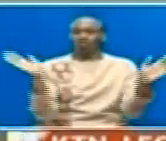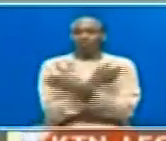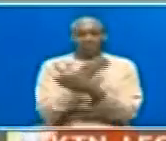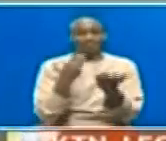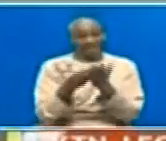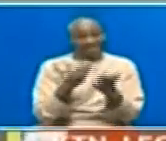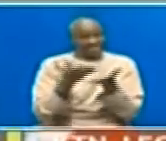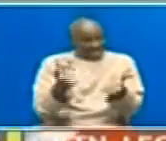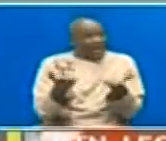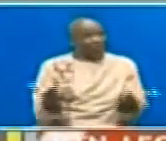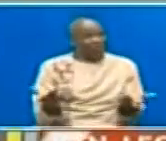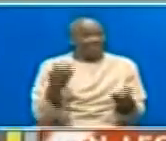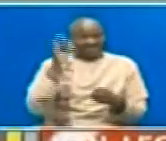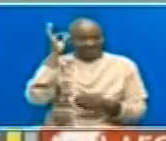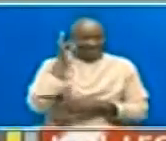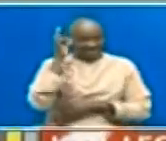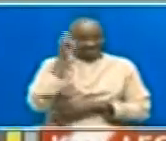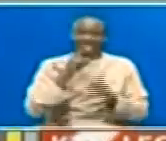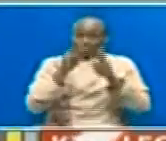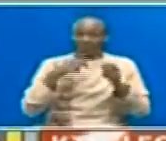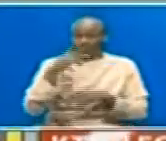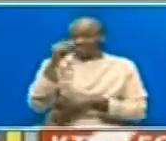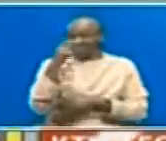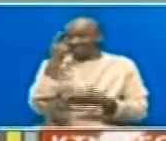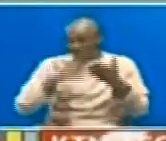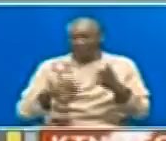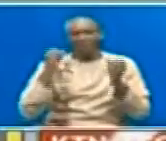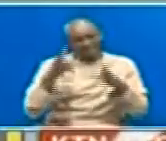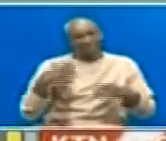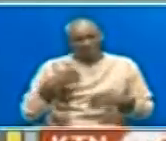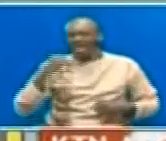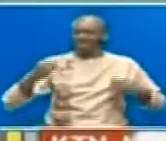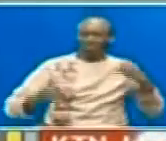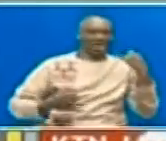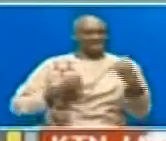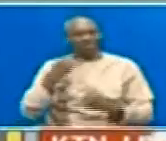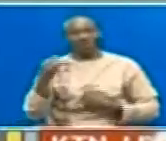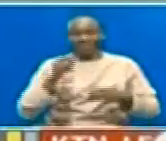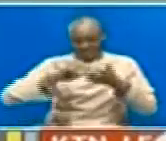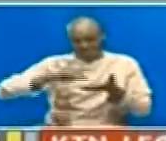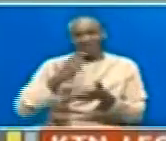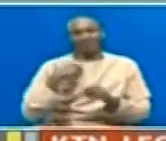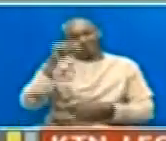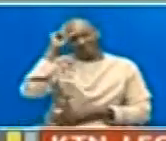Mtalaki anavyotuelezea, makahaba na maeneo ya burudani ndio yamekuwa makao kwa baadhi waliolipwa fidia.